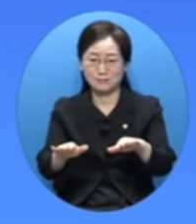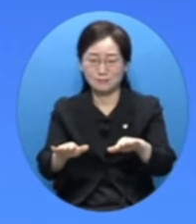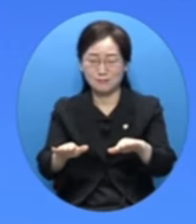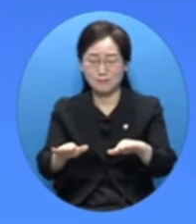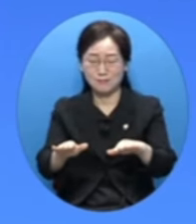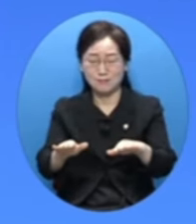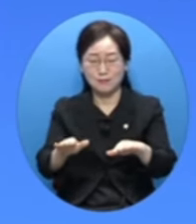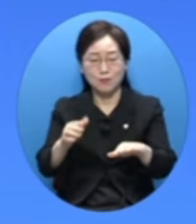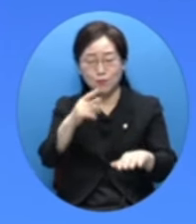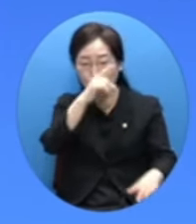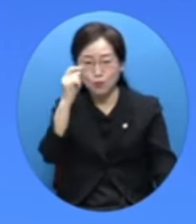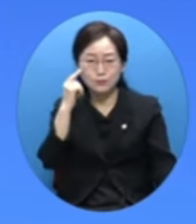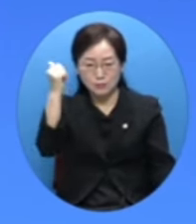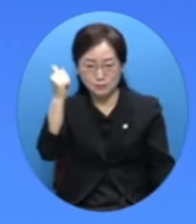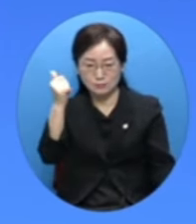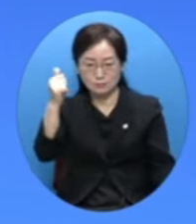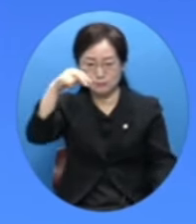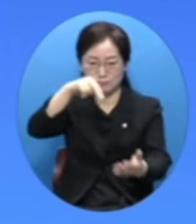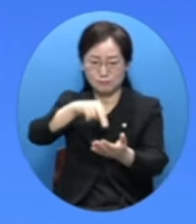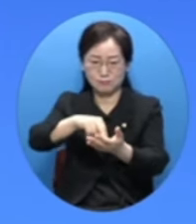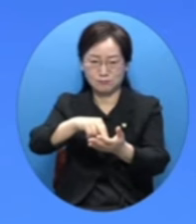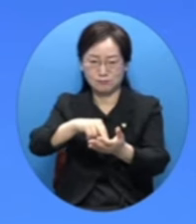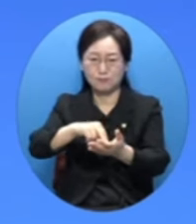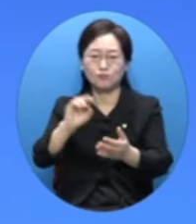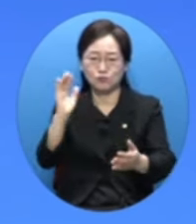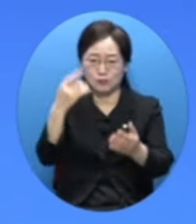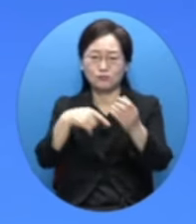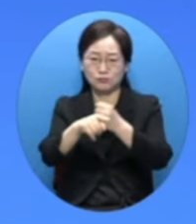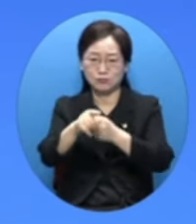만들어 주었습니다. 제가